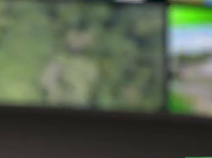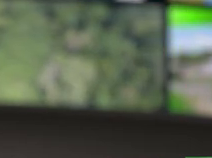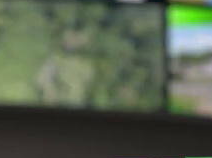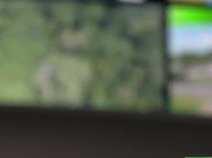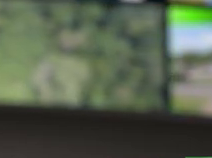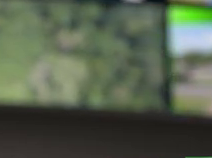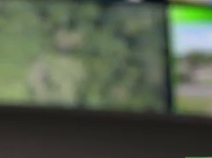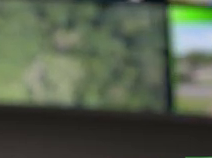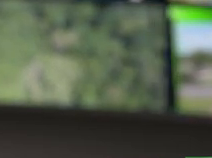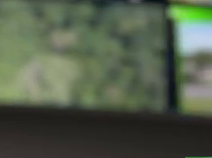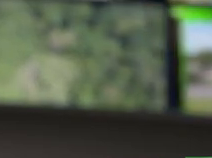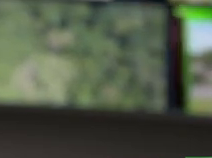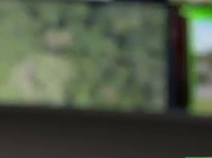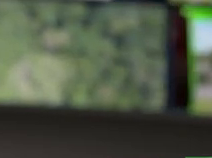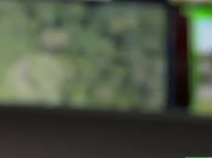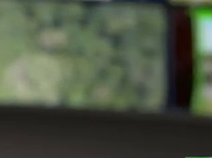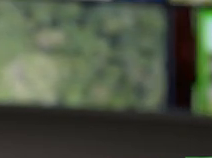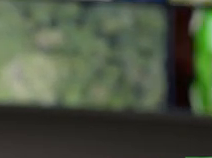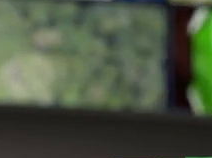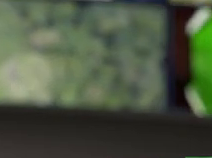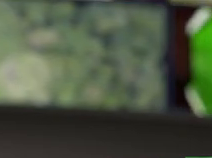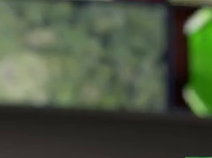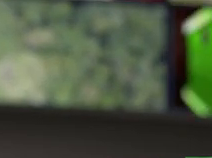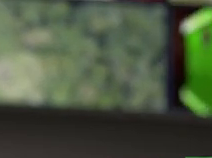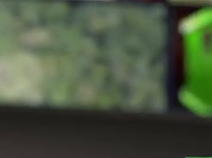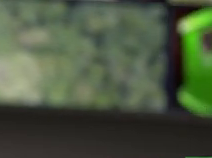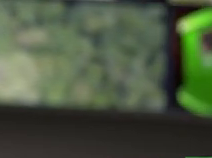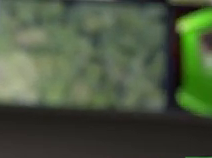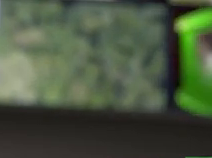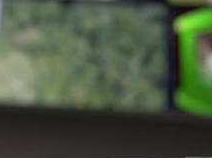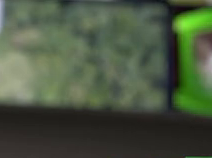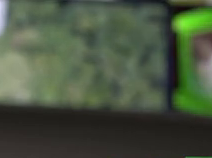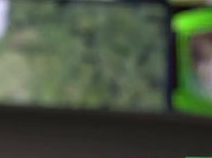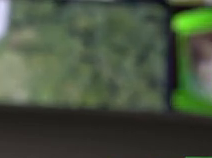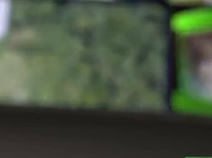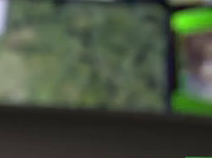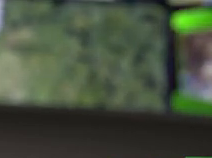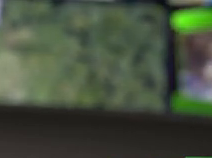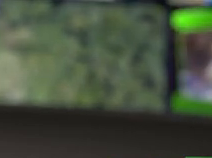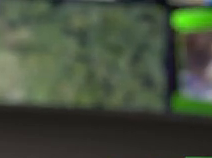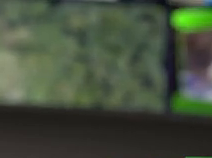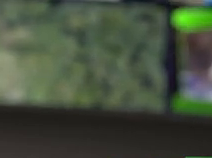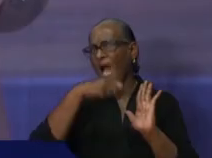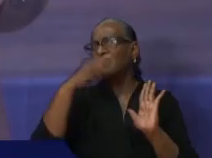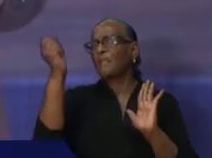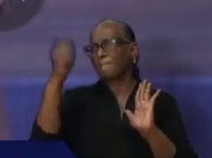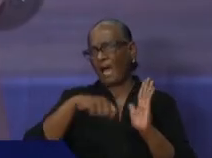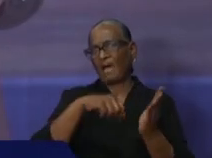voor de eigenaar van het toestel dat gehuurd wordt over te maken. U hoort president Santokki.